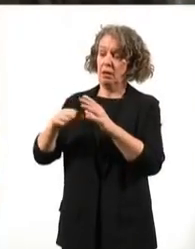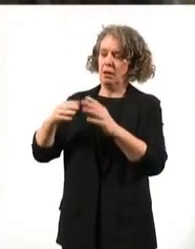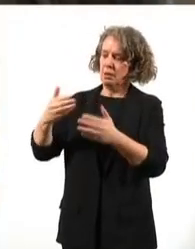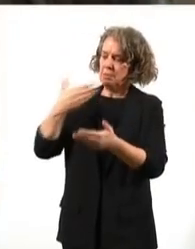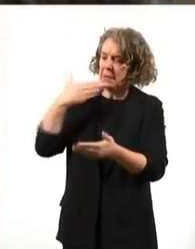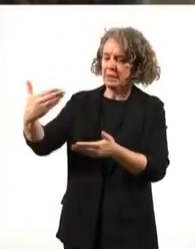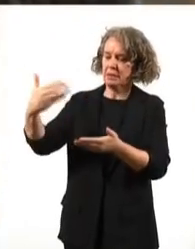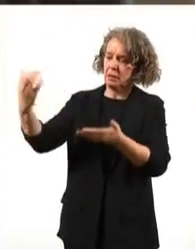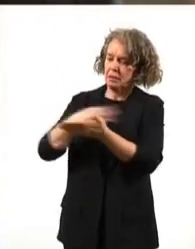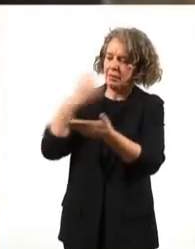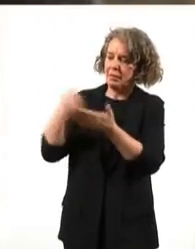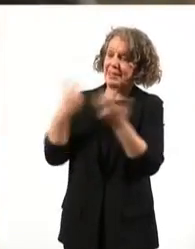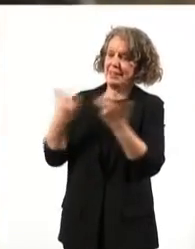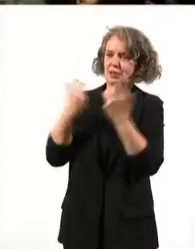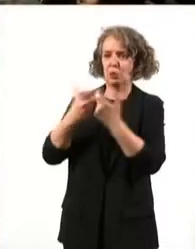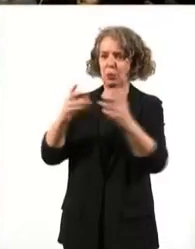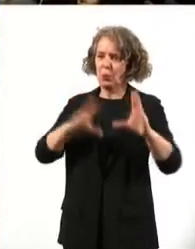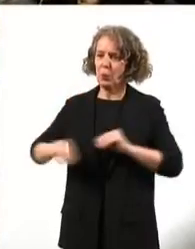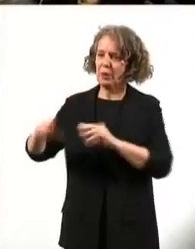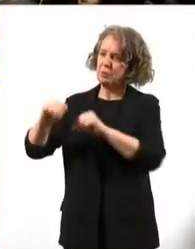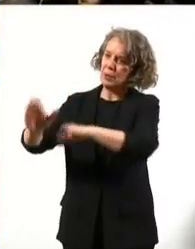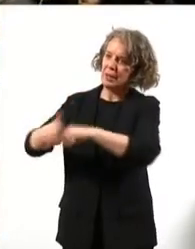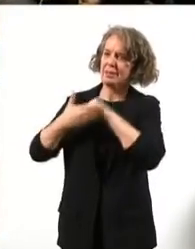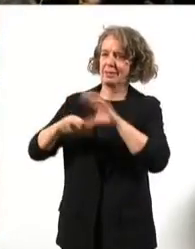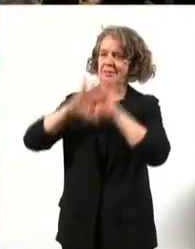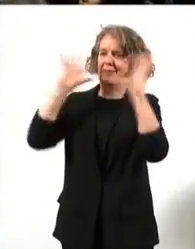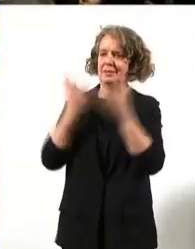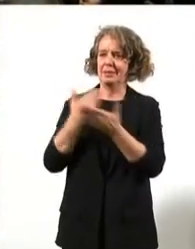à un peu mieux les nourrir.